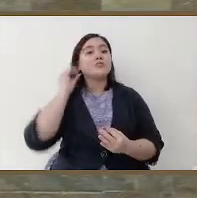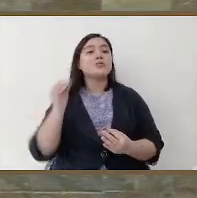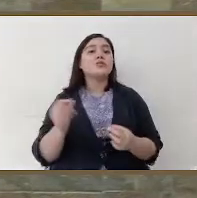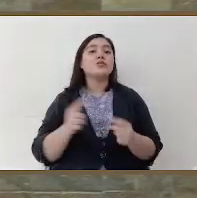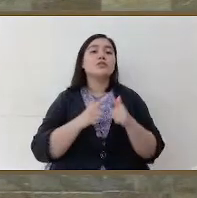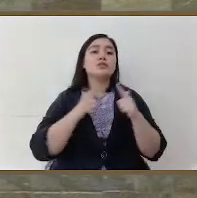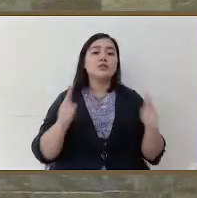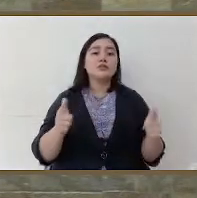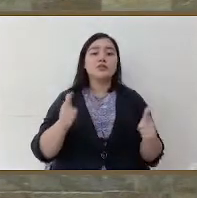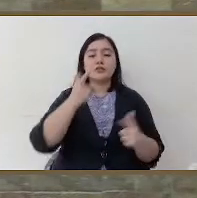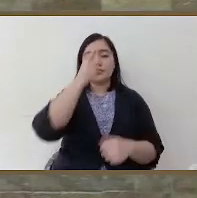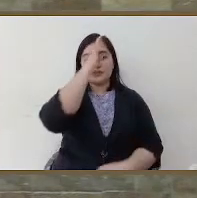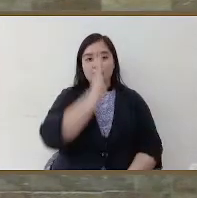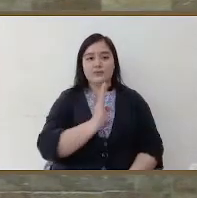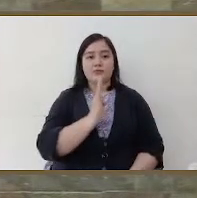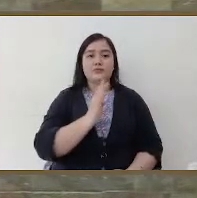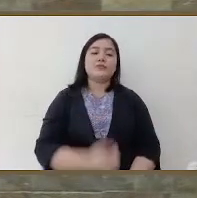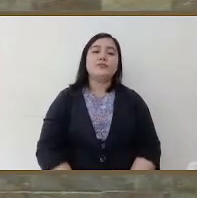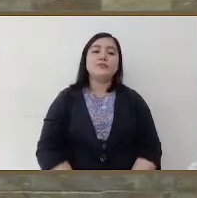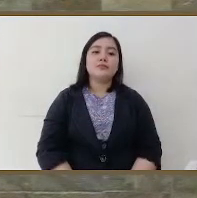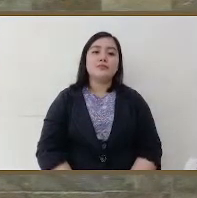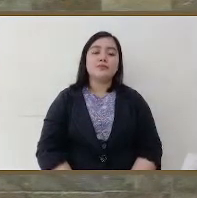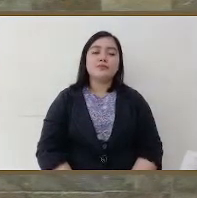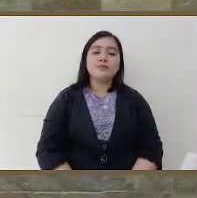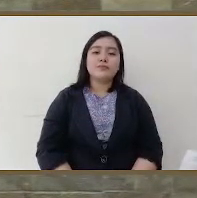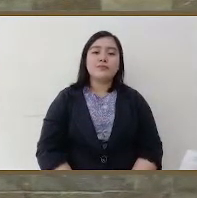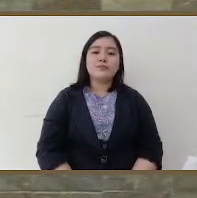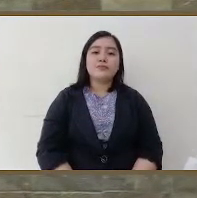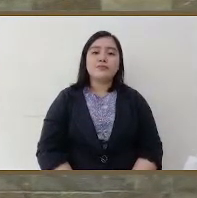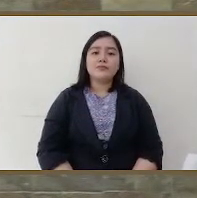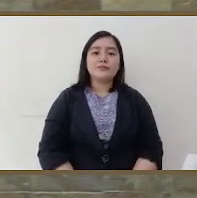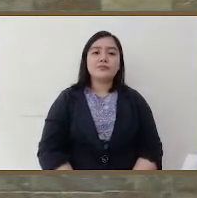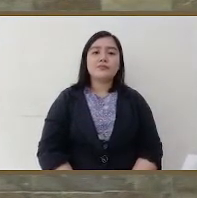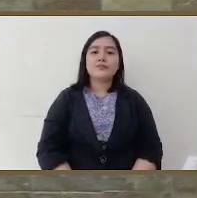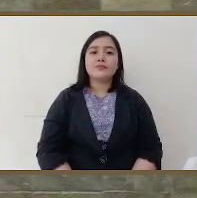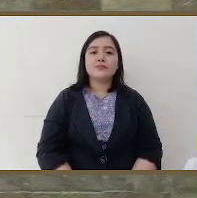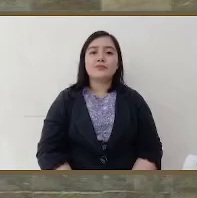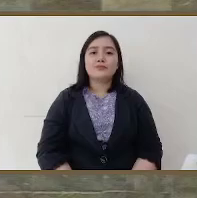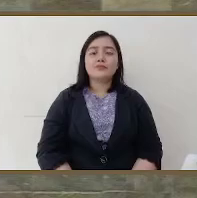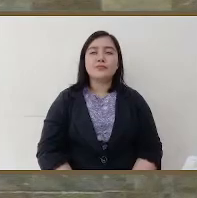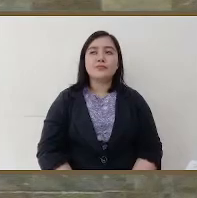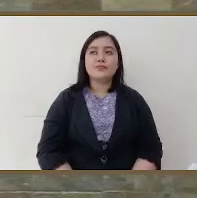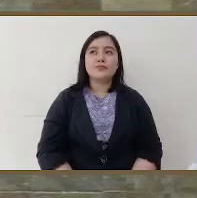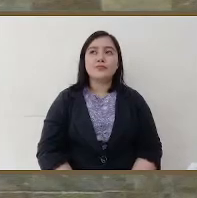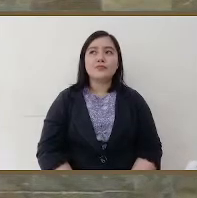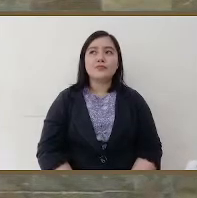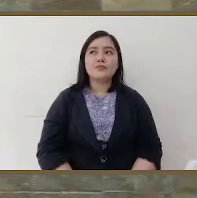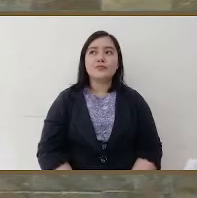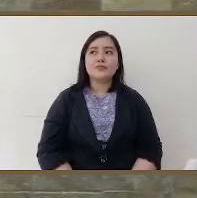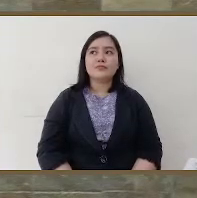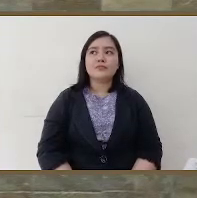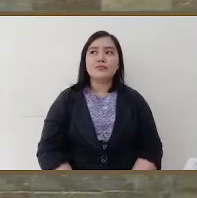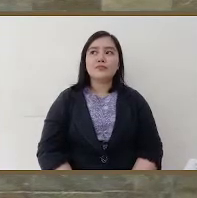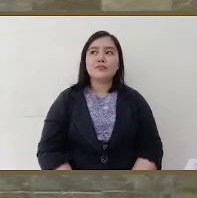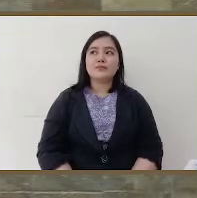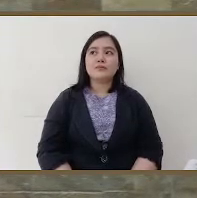Bigyan natin ng Diyos, bigyan natin ng dakilang Diyos ang ating pamilya. Kapatid,